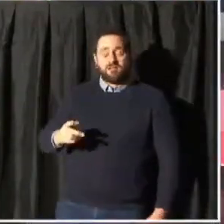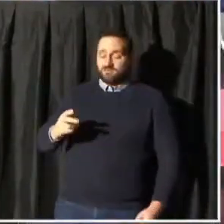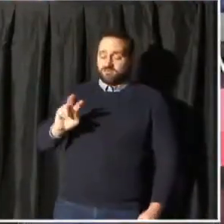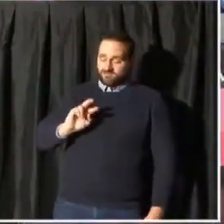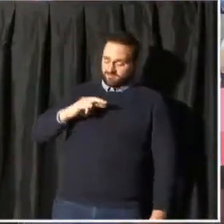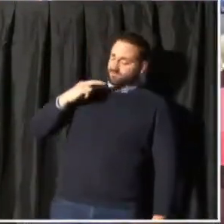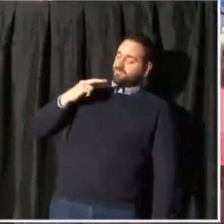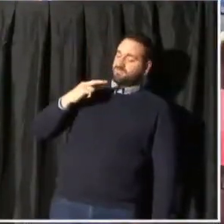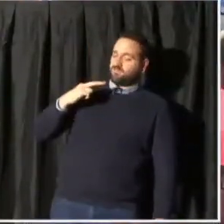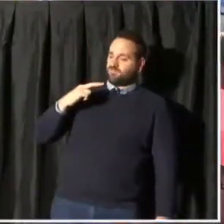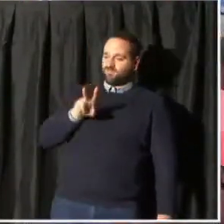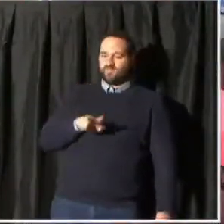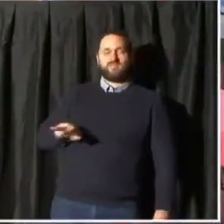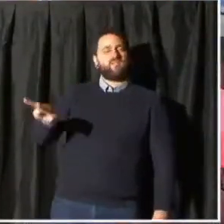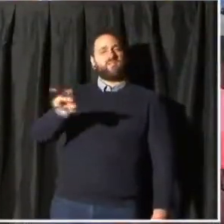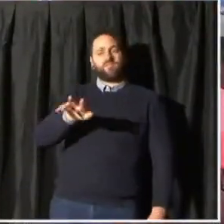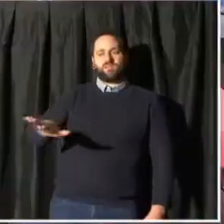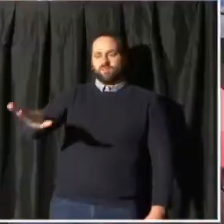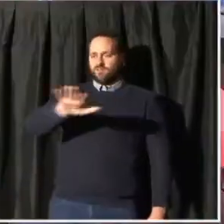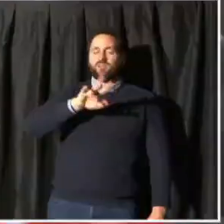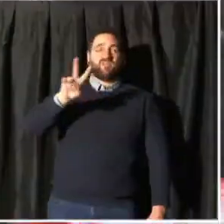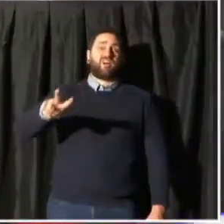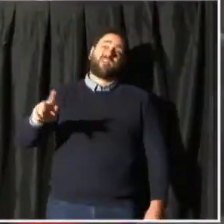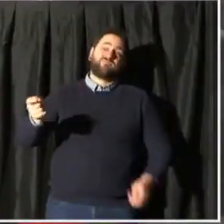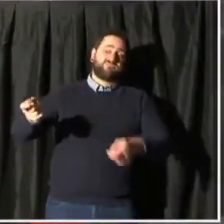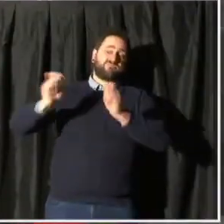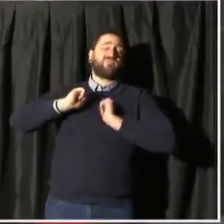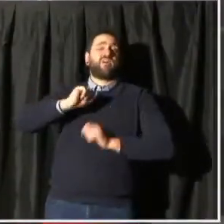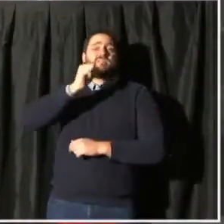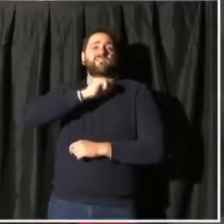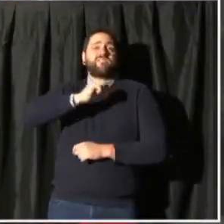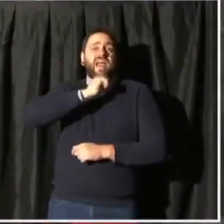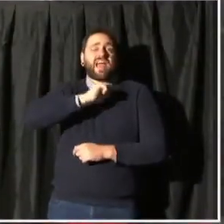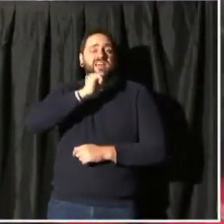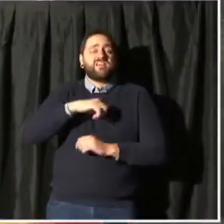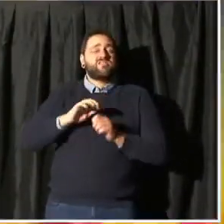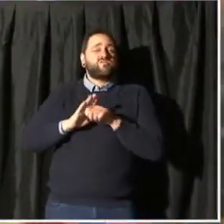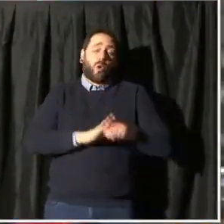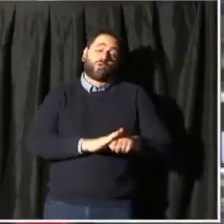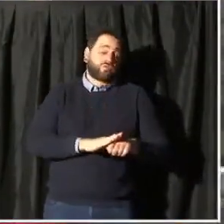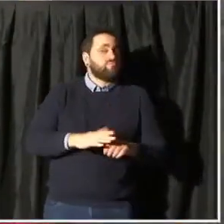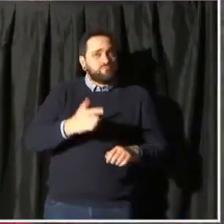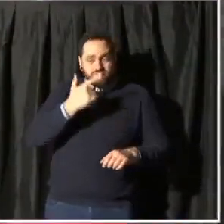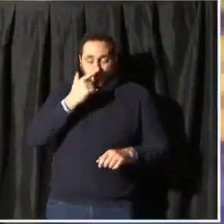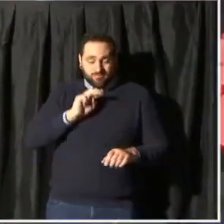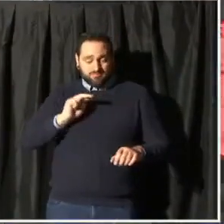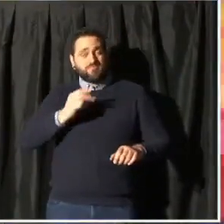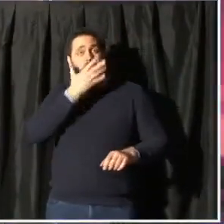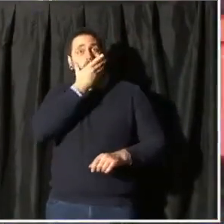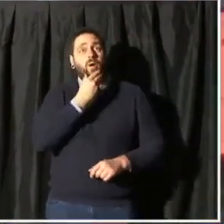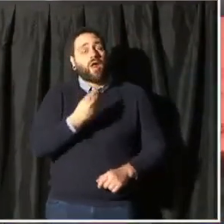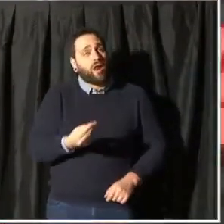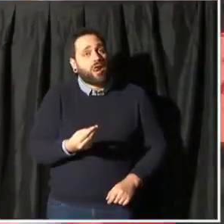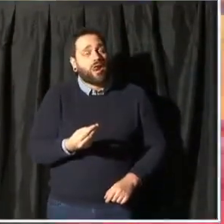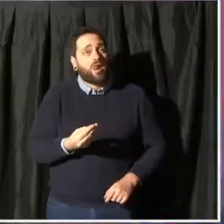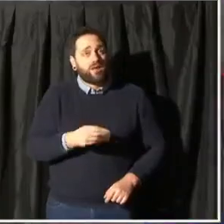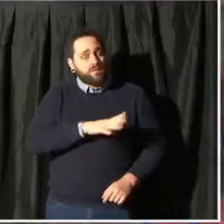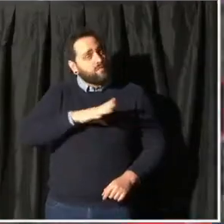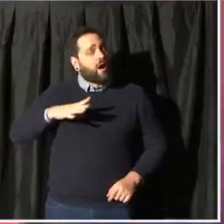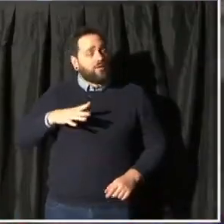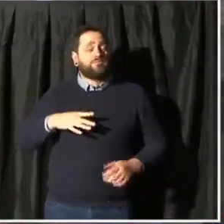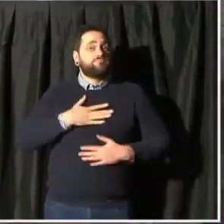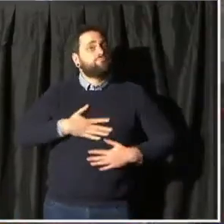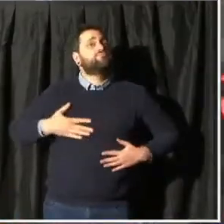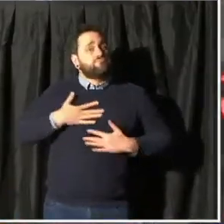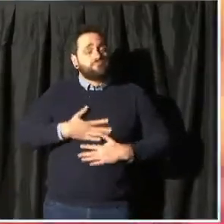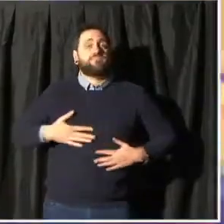je me dis qu'elle est belle la vieille gauche qui tâche précisément précisément